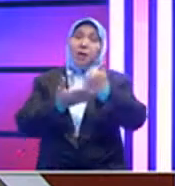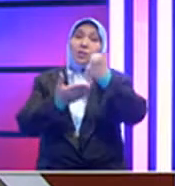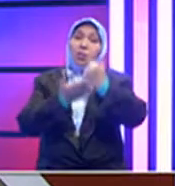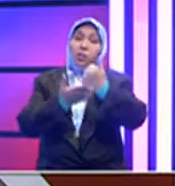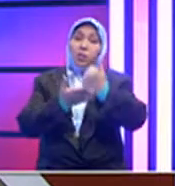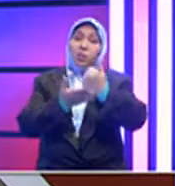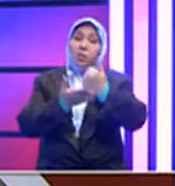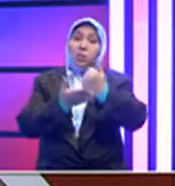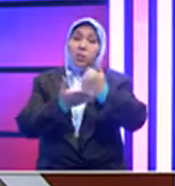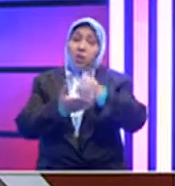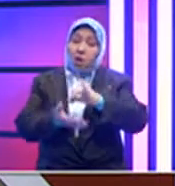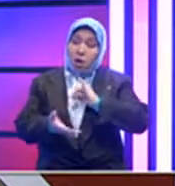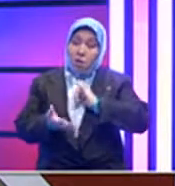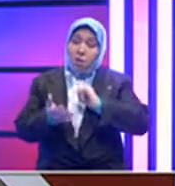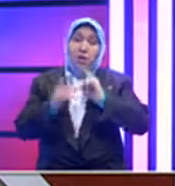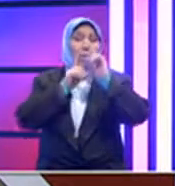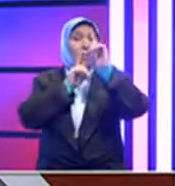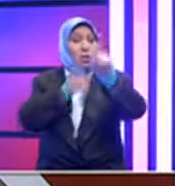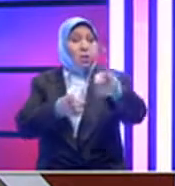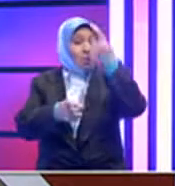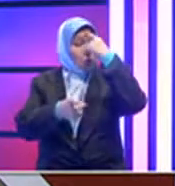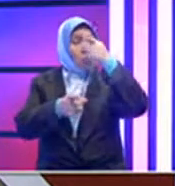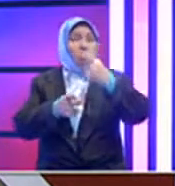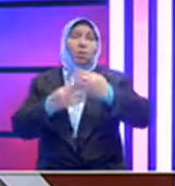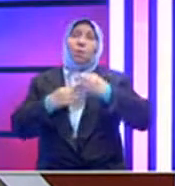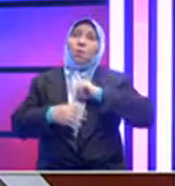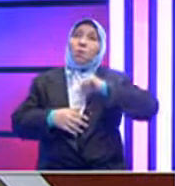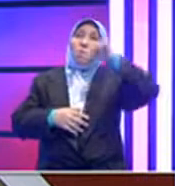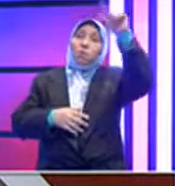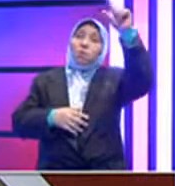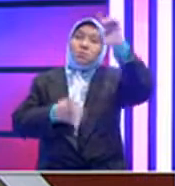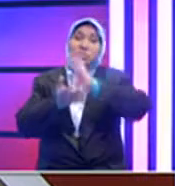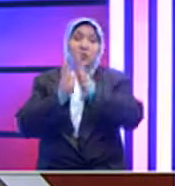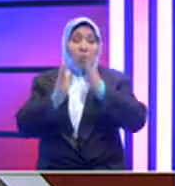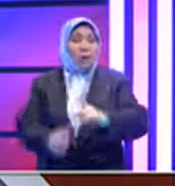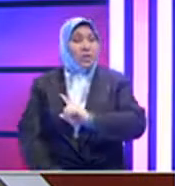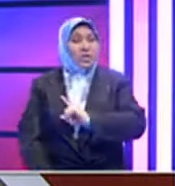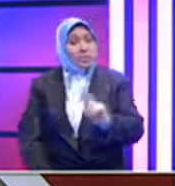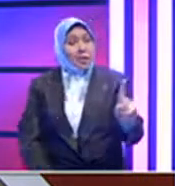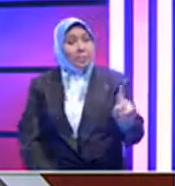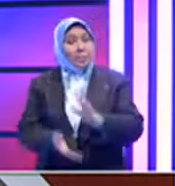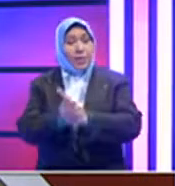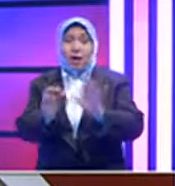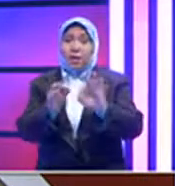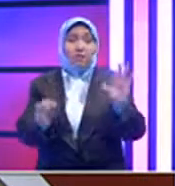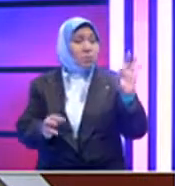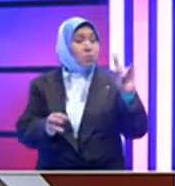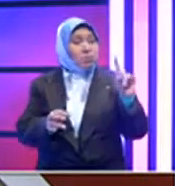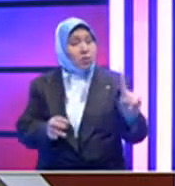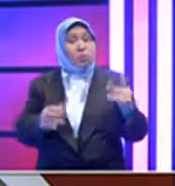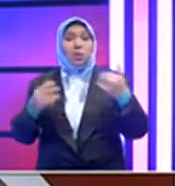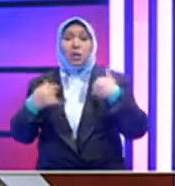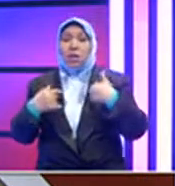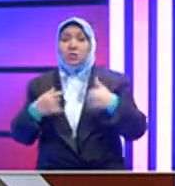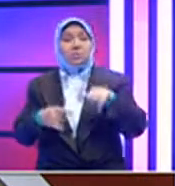unamir muslimin aku ini diperintahkan untuk menyerah diri menjadi orang yang yang Islam dari ayat 11 ini adalah